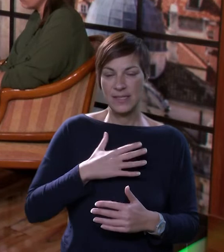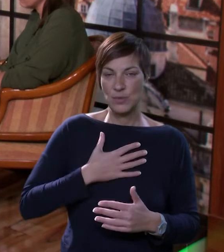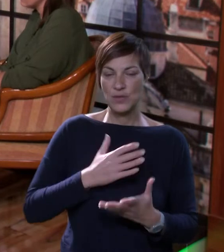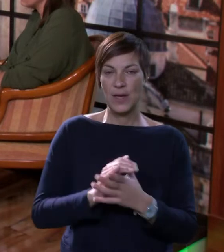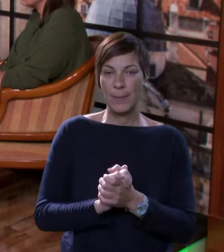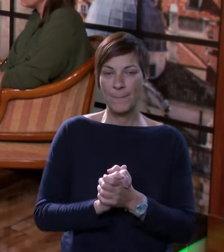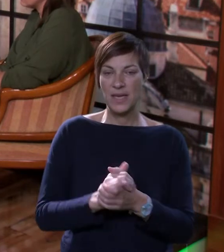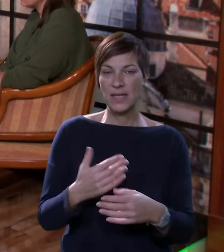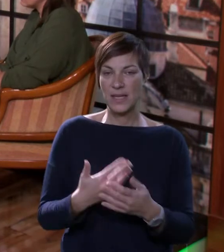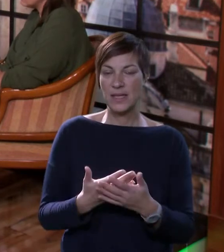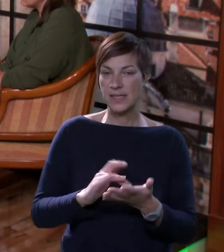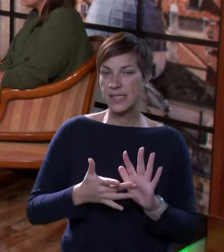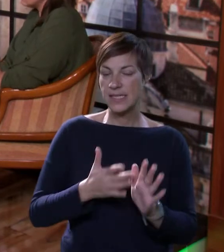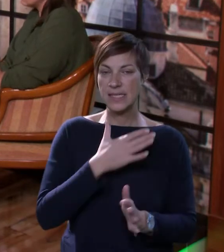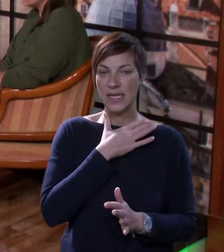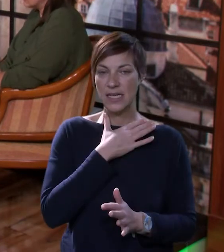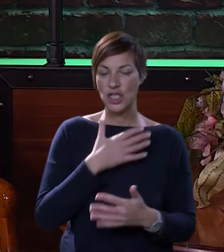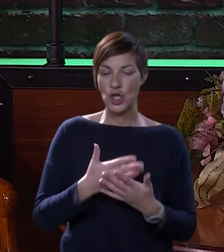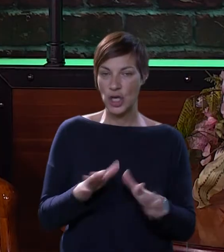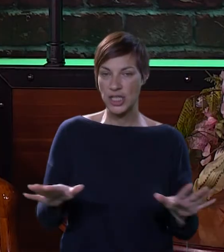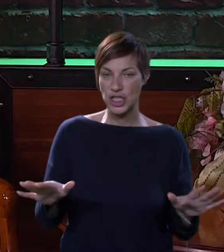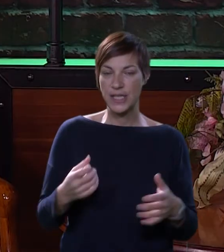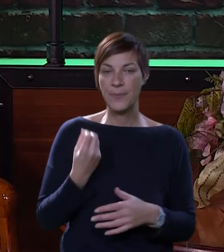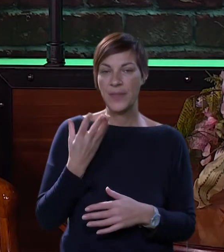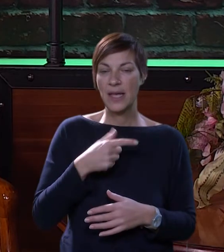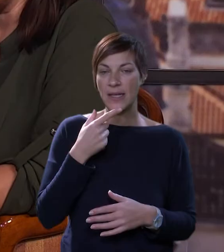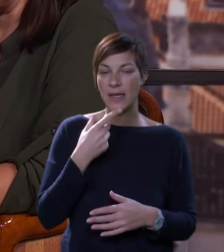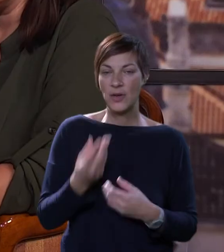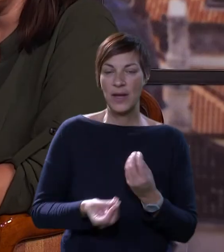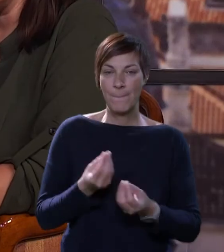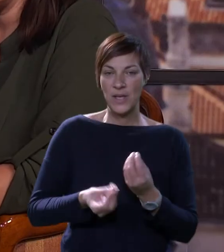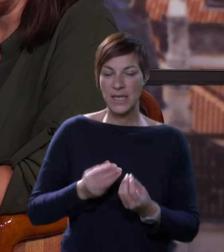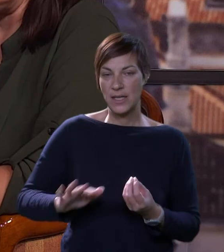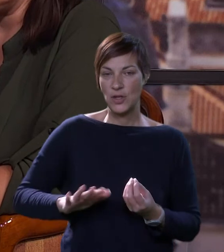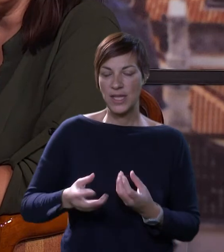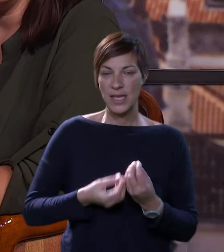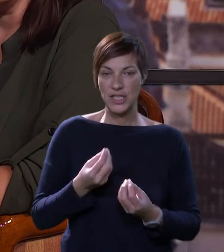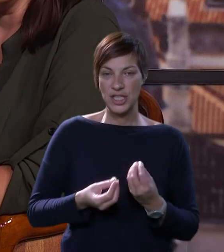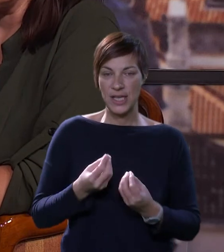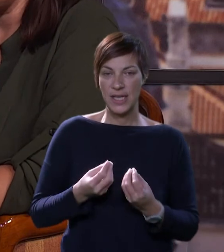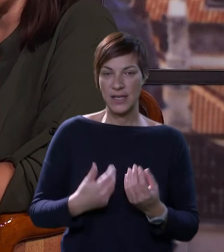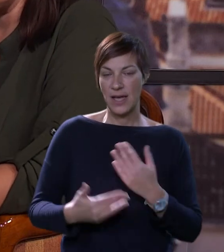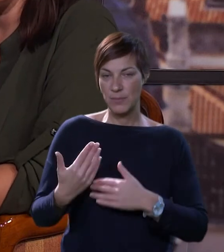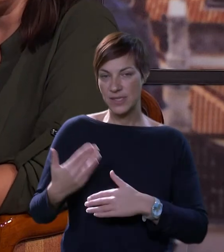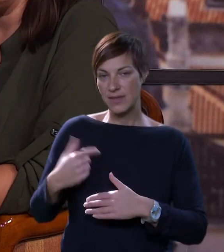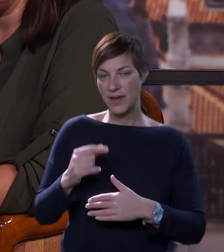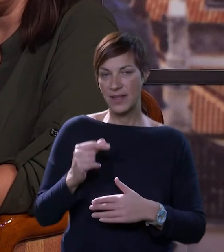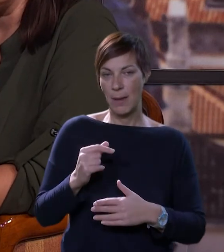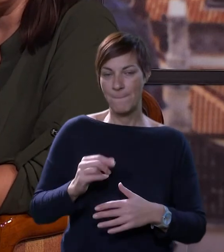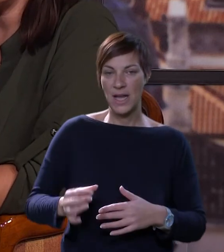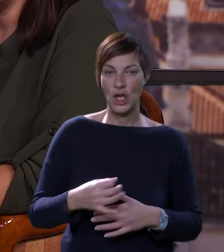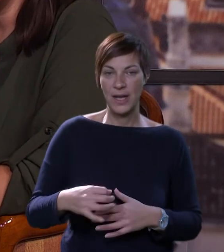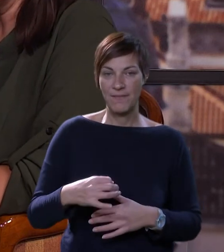tu prijateljica, nego i ona cijele škole, ako ne šire. Kada govorimo o igranju, o dječjoj igri, ajmo se vratiti malo